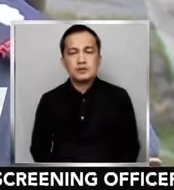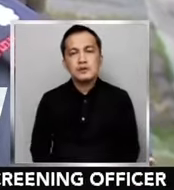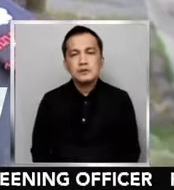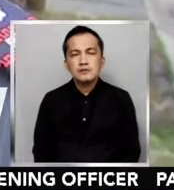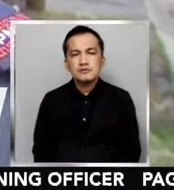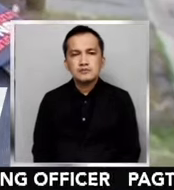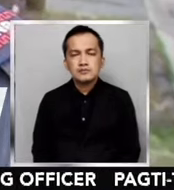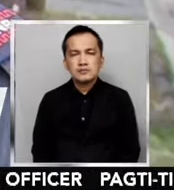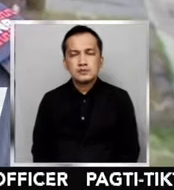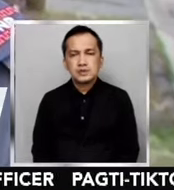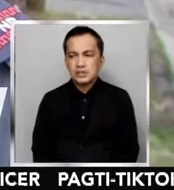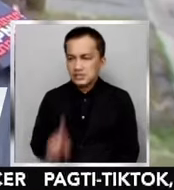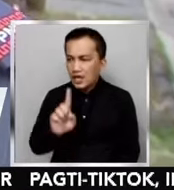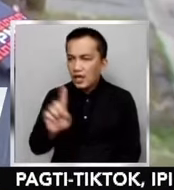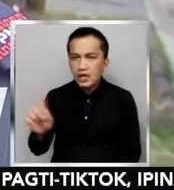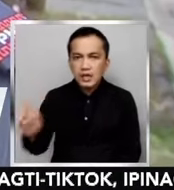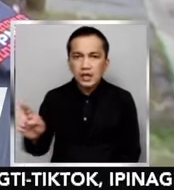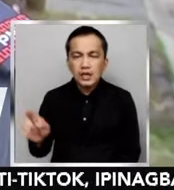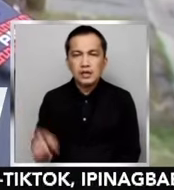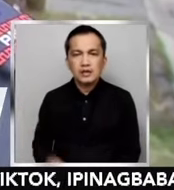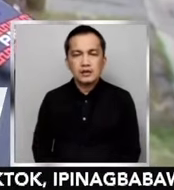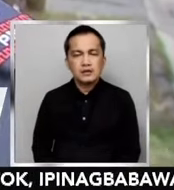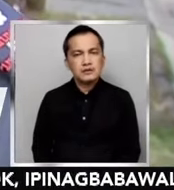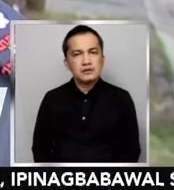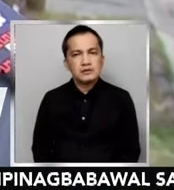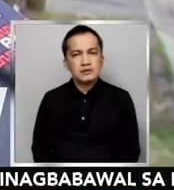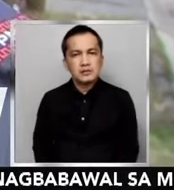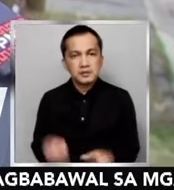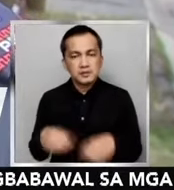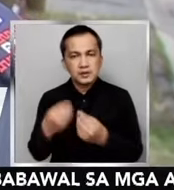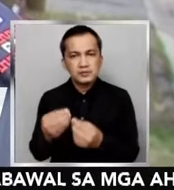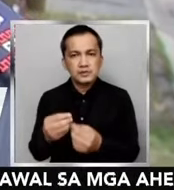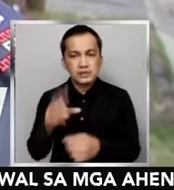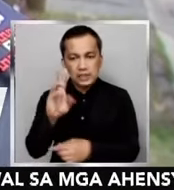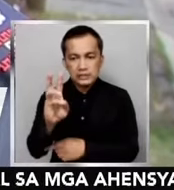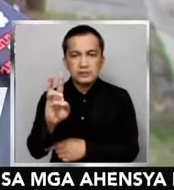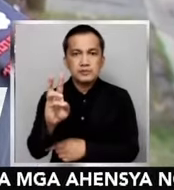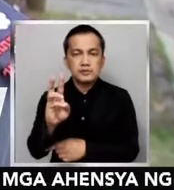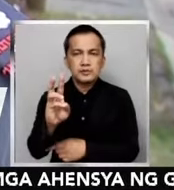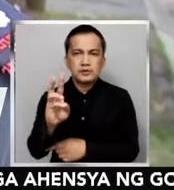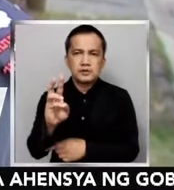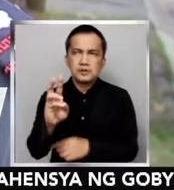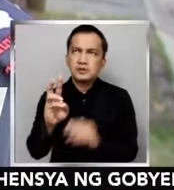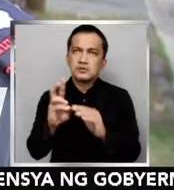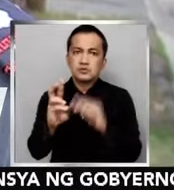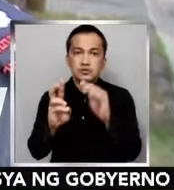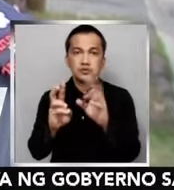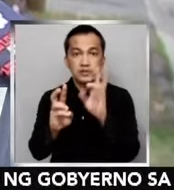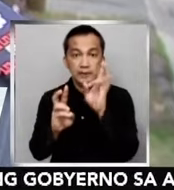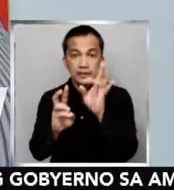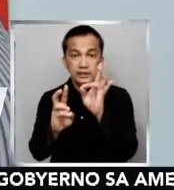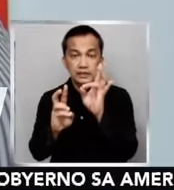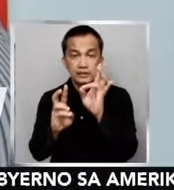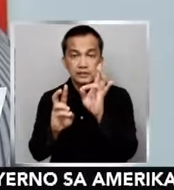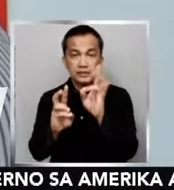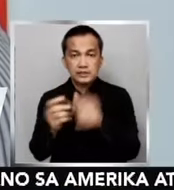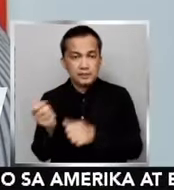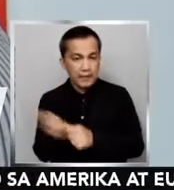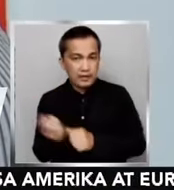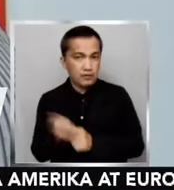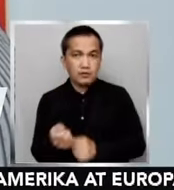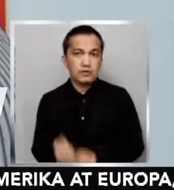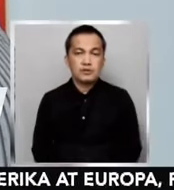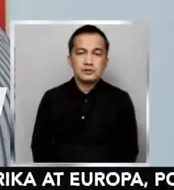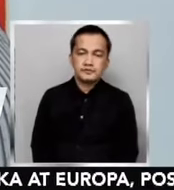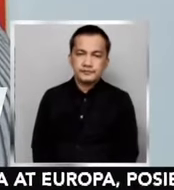kada isa ah nagbibigay ng anim anim hanggang pito na ano na na palo ayon sa mga